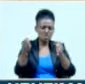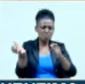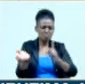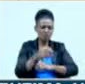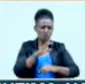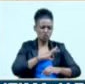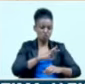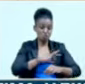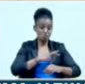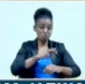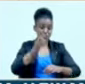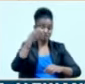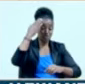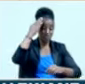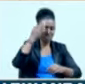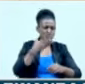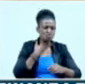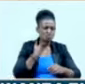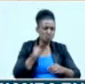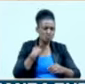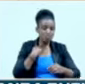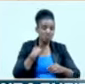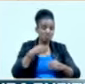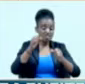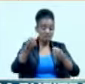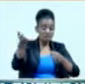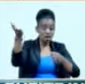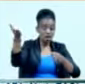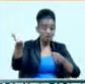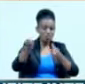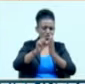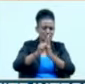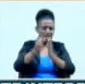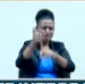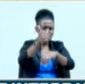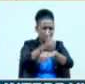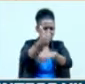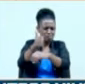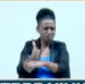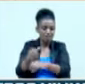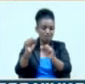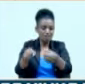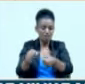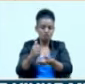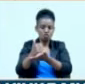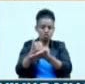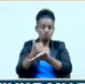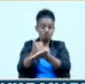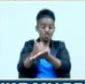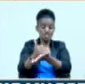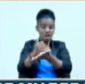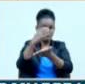zunguka, kuko twifuza ko zaba zihari muri buri kagari kandi zibasha gukora neza mu gutanga